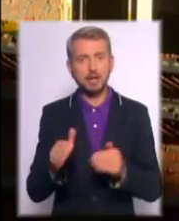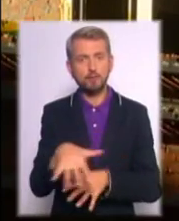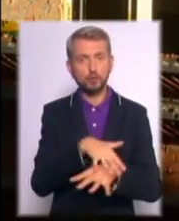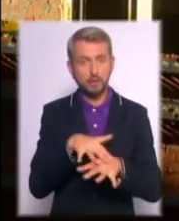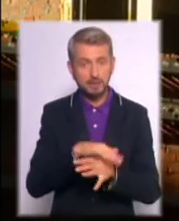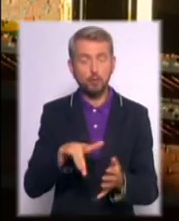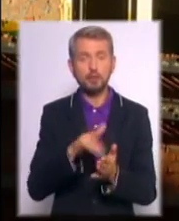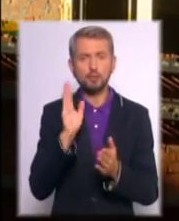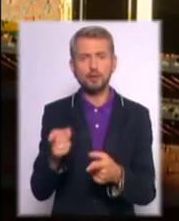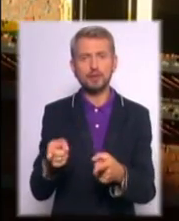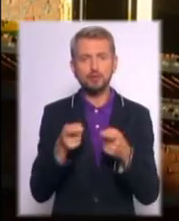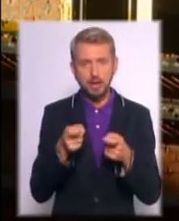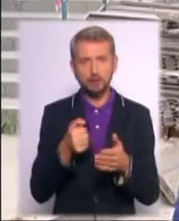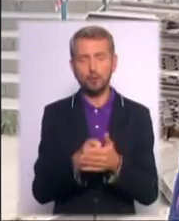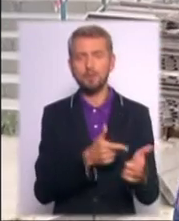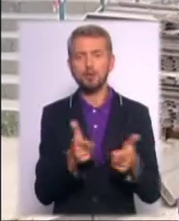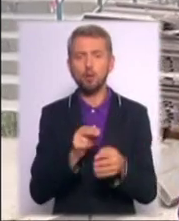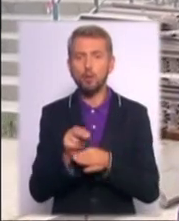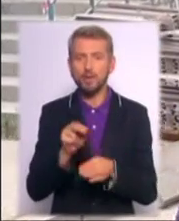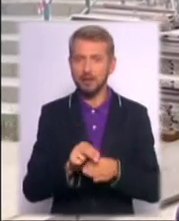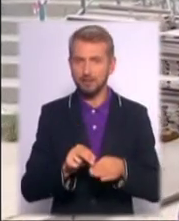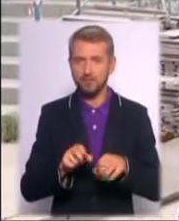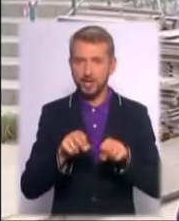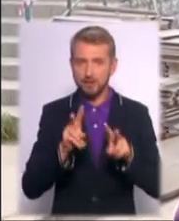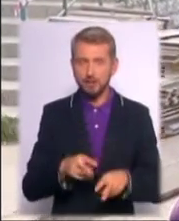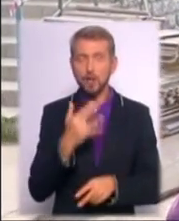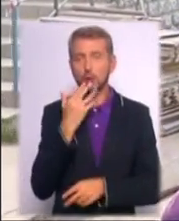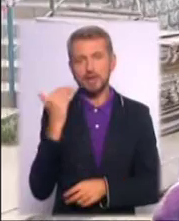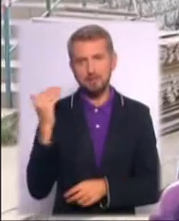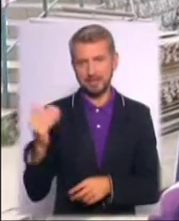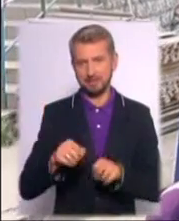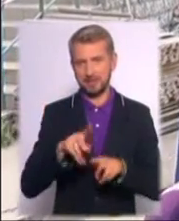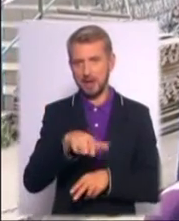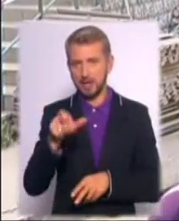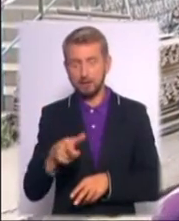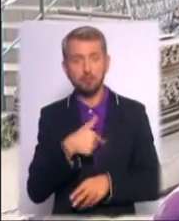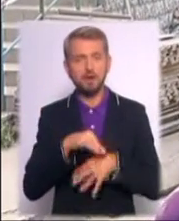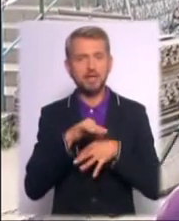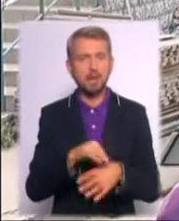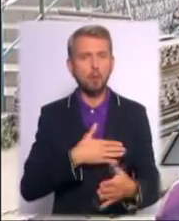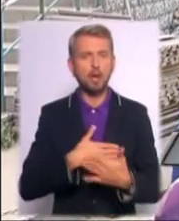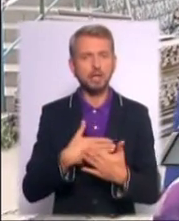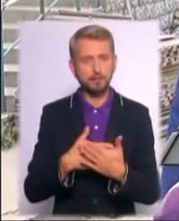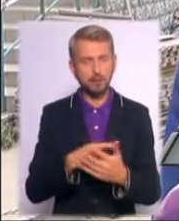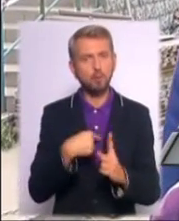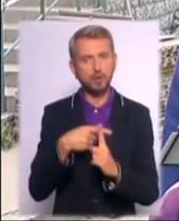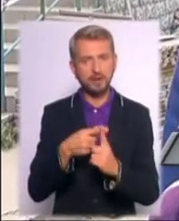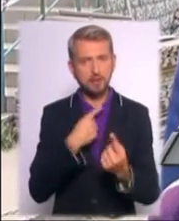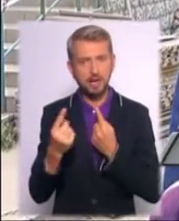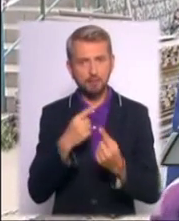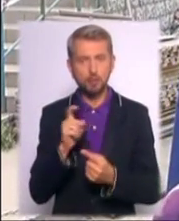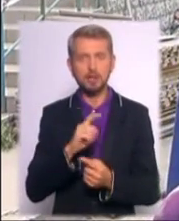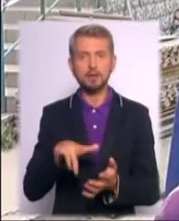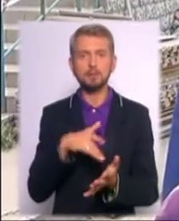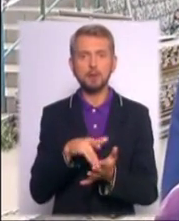підготовки фахівців іноземних спеціалістів. Ми ведемо досить такі активні і позитивні перемовини з Мюнхеном.